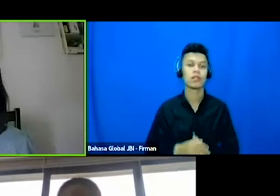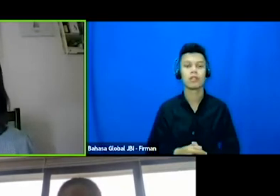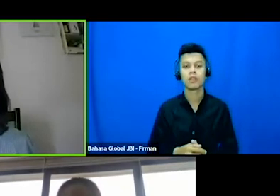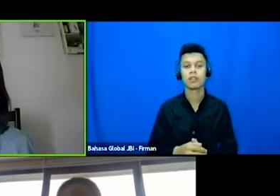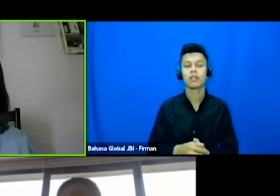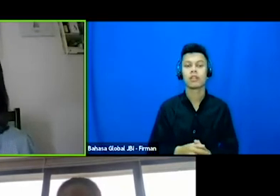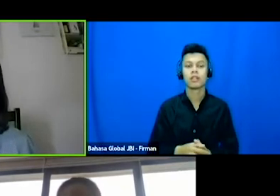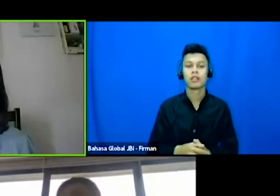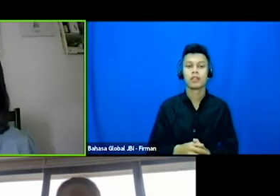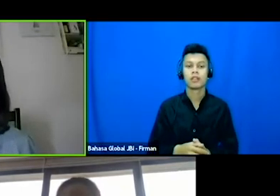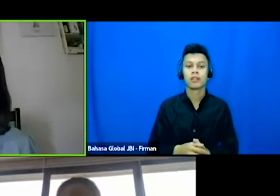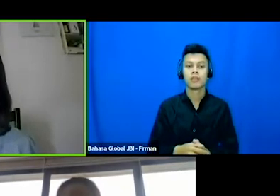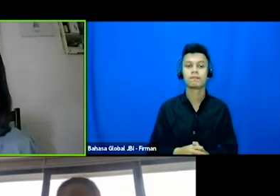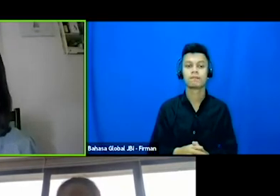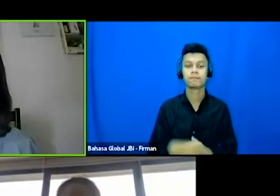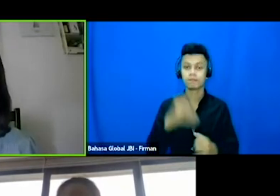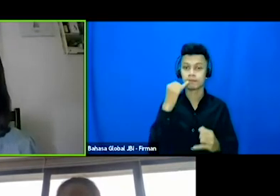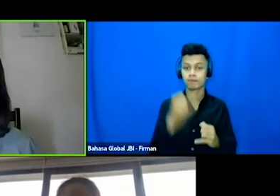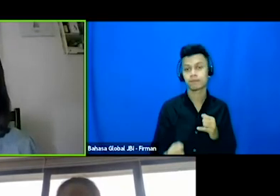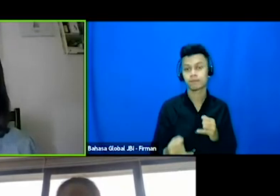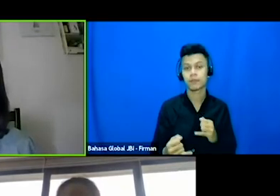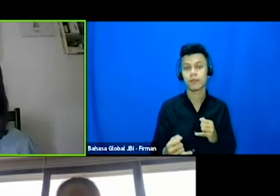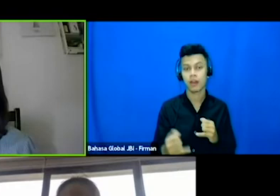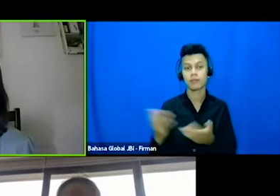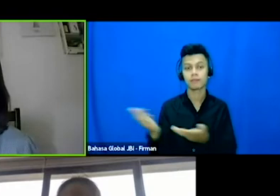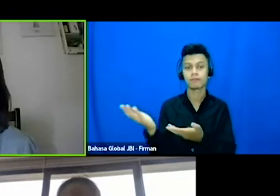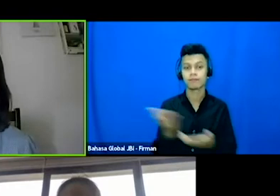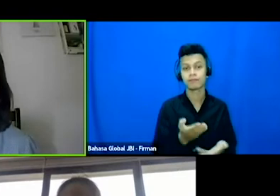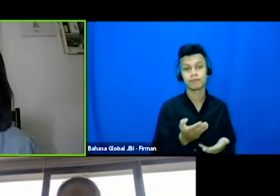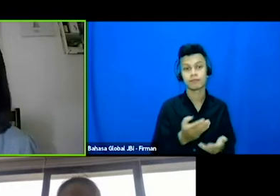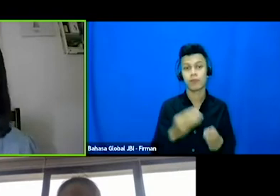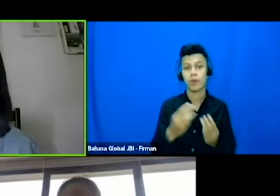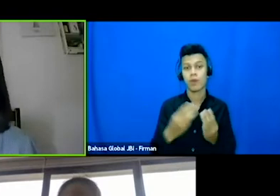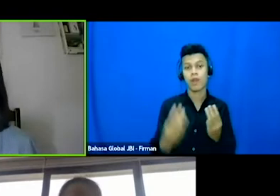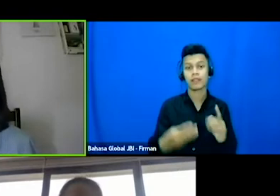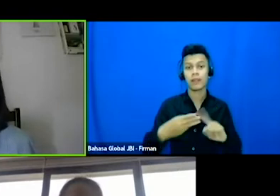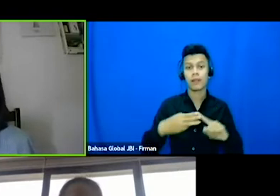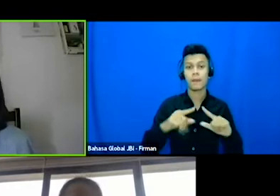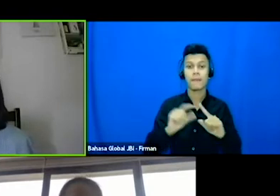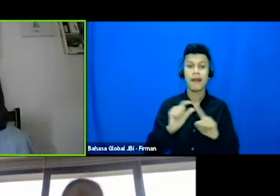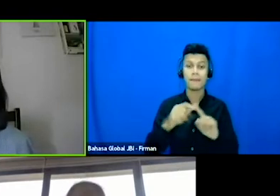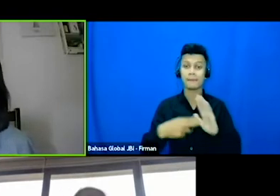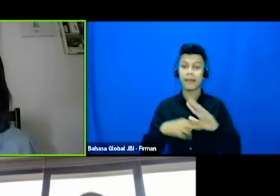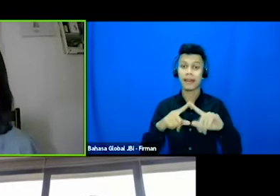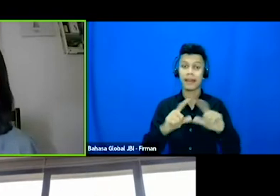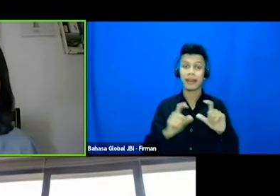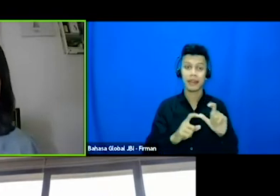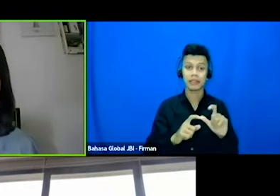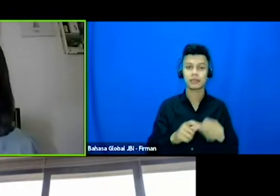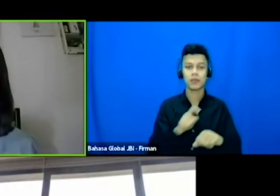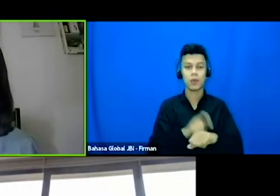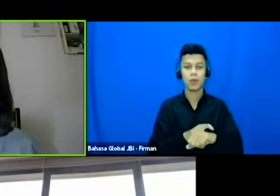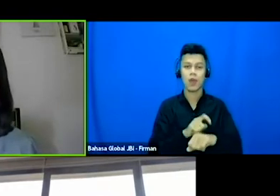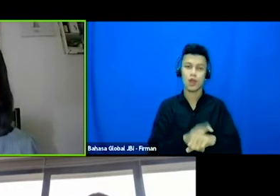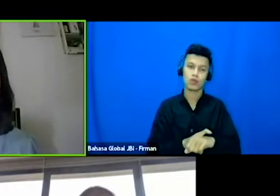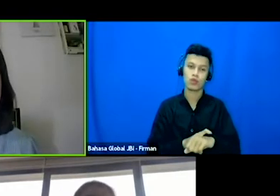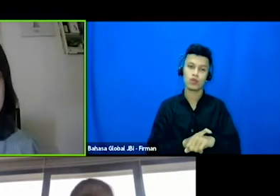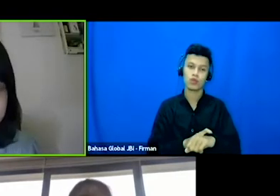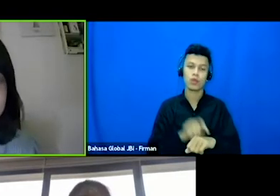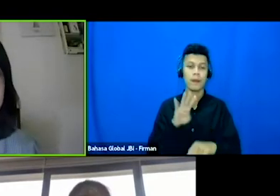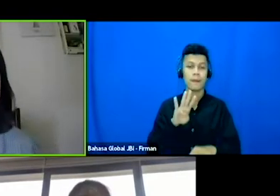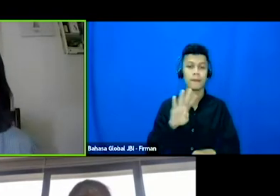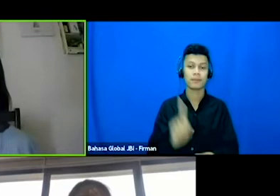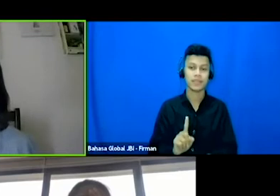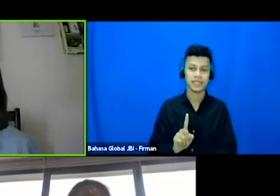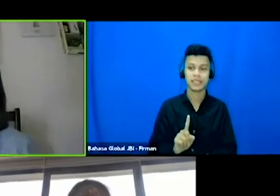yang terakhir untuk penanggap eh saya persilahkan dari perwakilan Bappenas Hai denting untuk waktunya juga empat